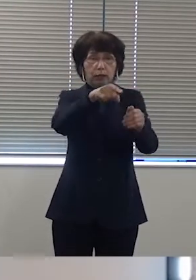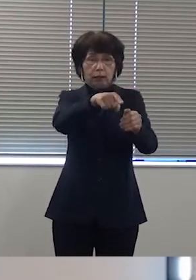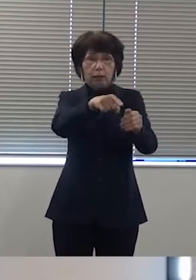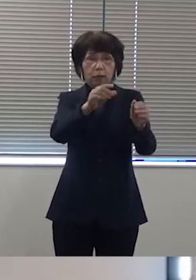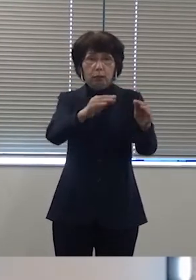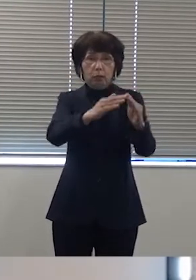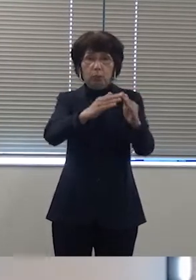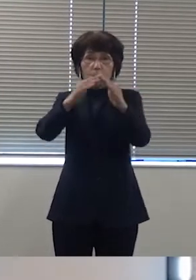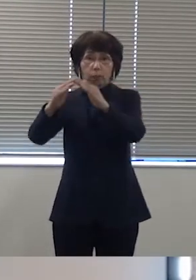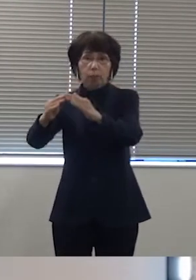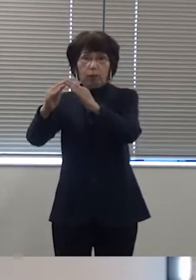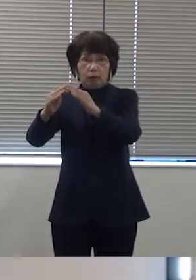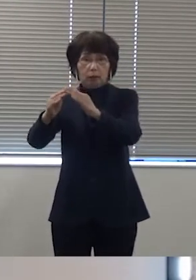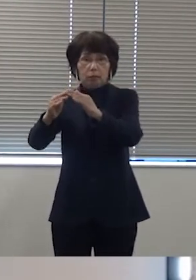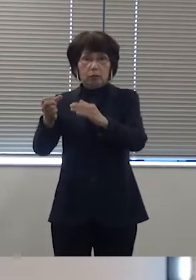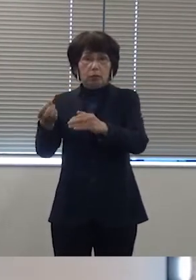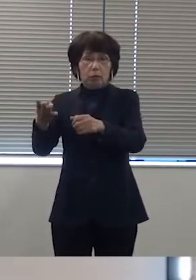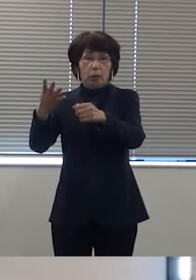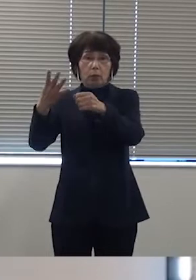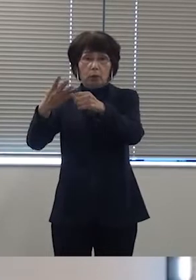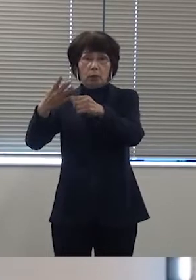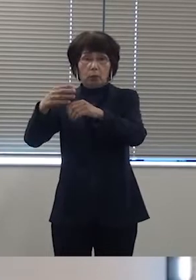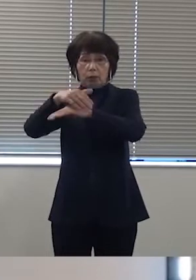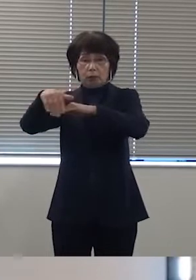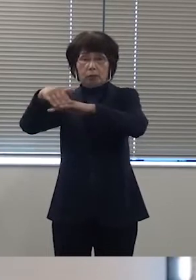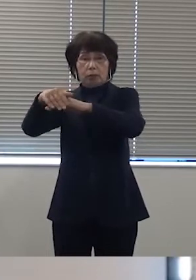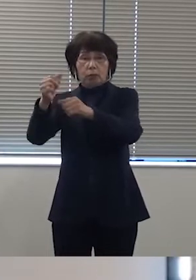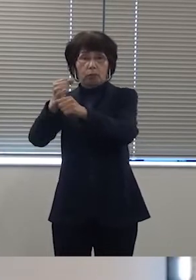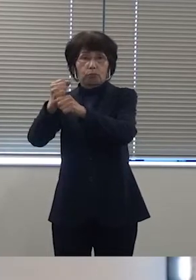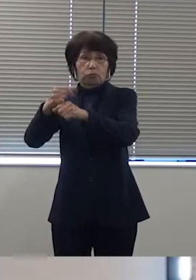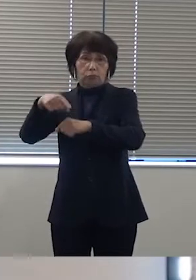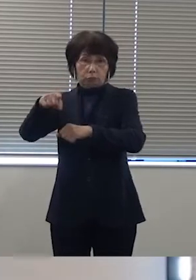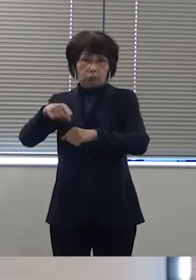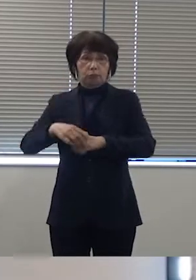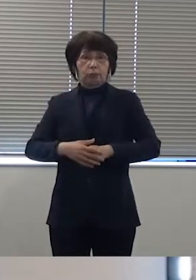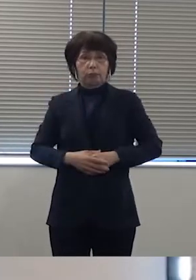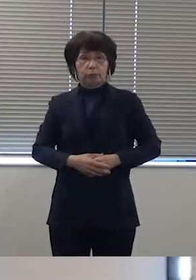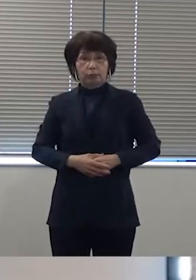ます。また取りまして33ページをお願いいたします。